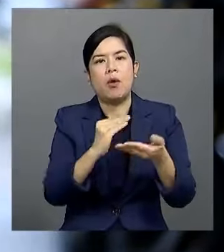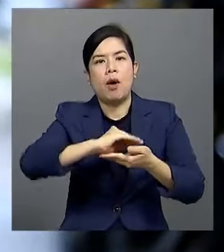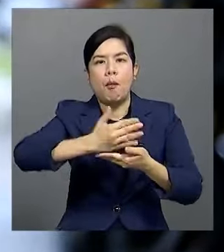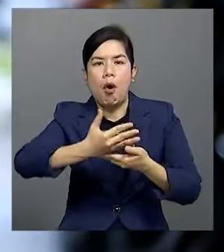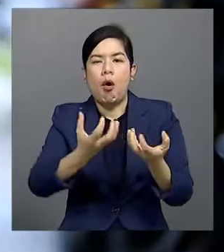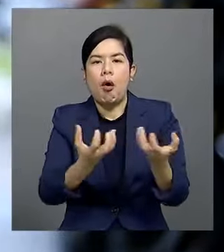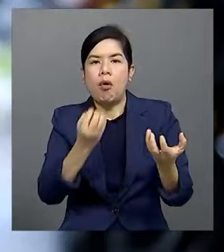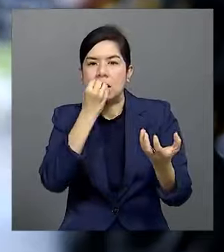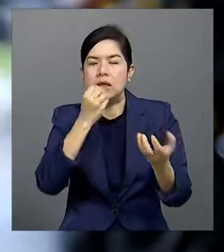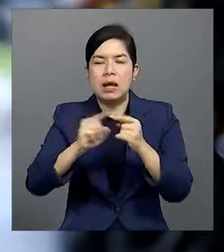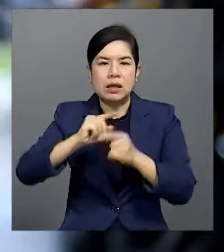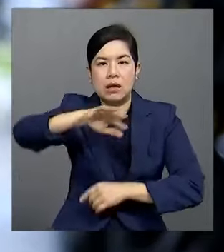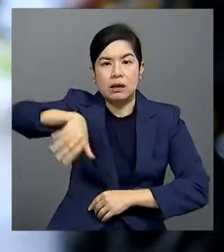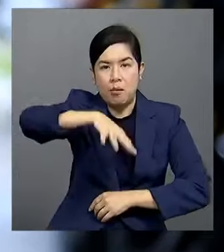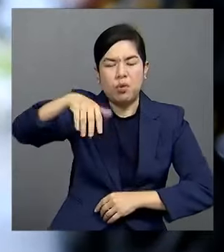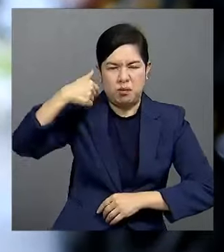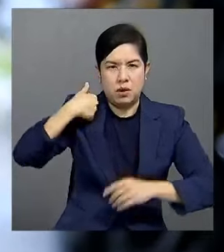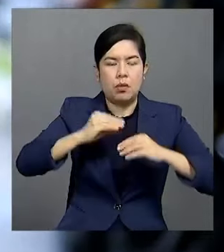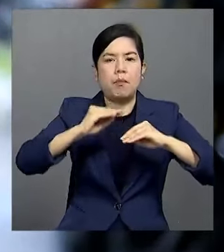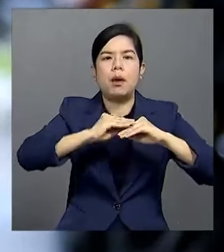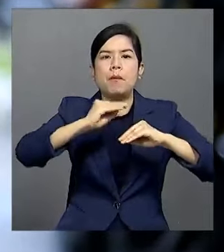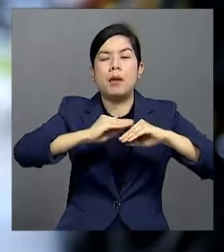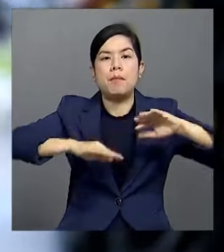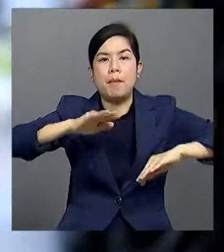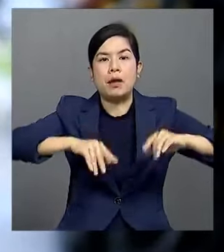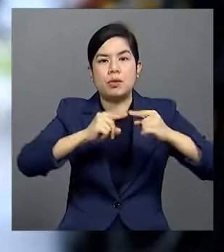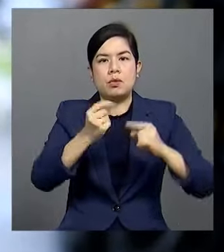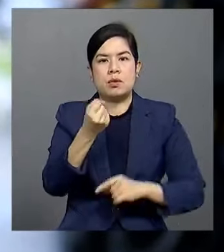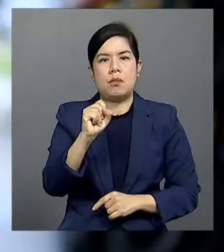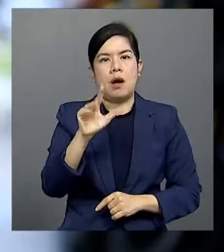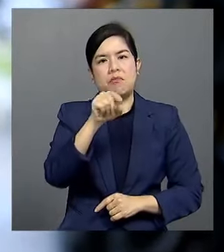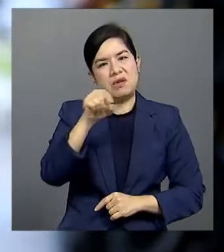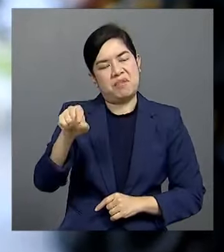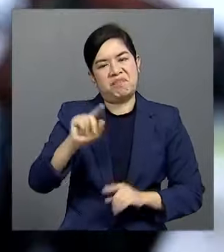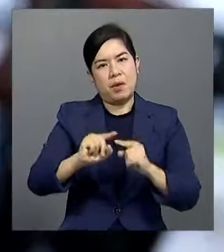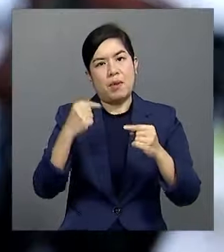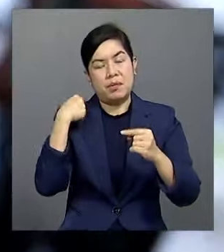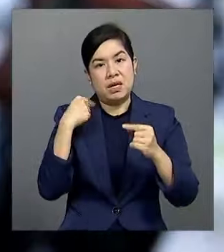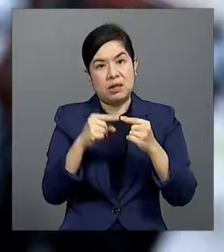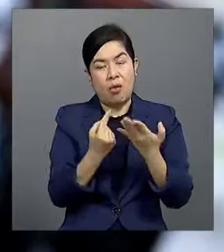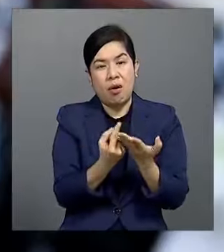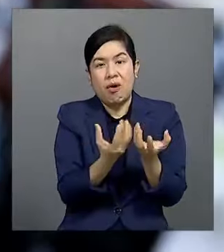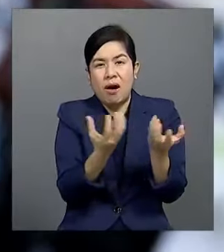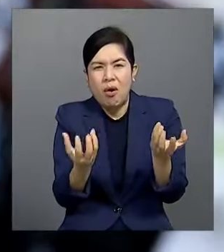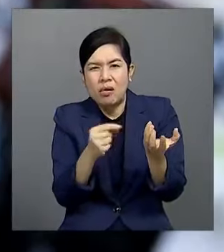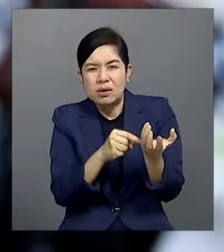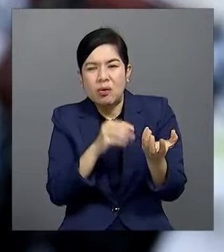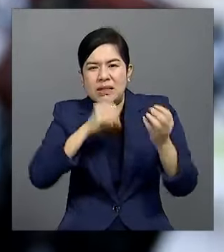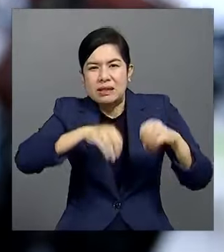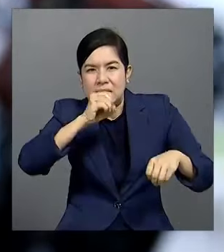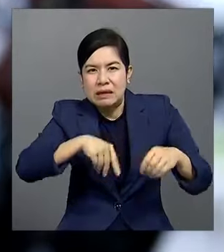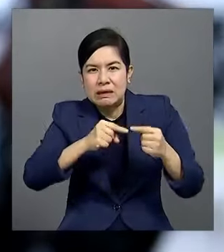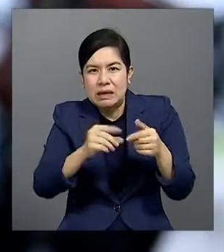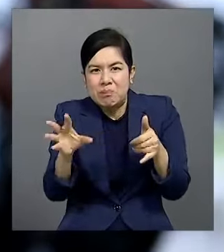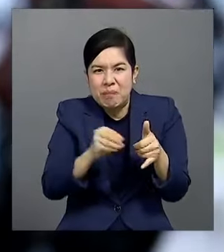วอรี่เหล่านี้เพิ่มขึ้นถึง 15% นี่ยังไม่นับรวมถึงขยะติดเชื้อต่างๆนะคะคุณผู้ชมส่งผลให้ภาพรวมของ